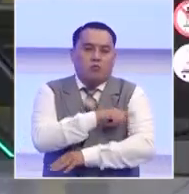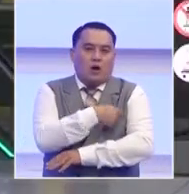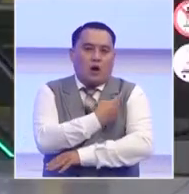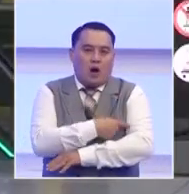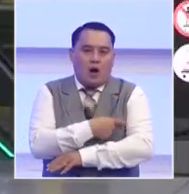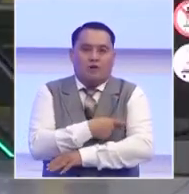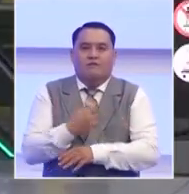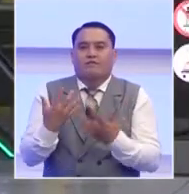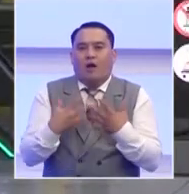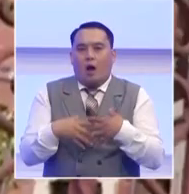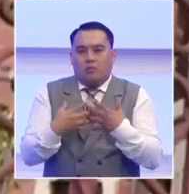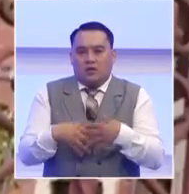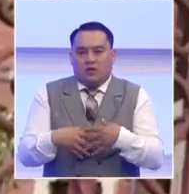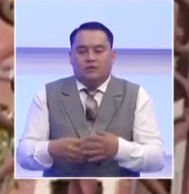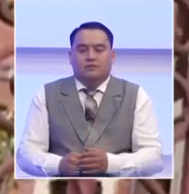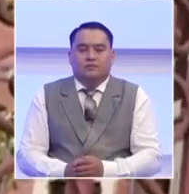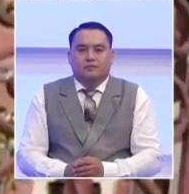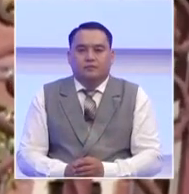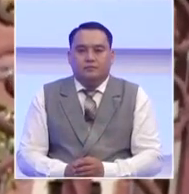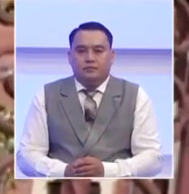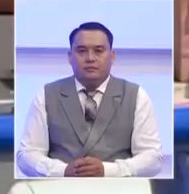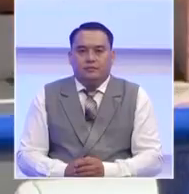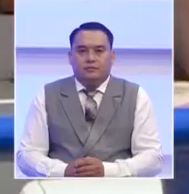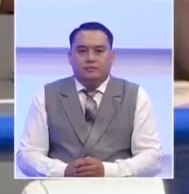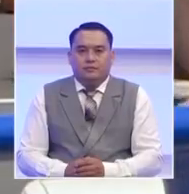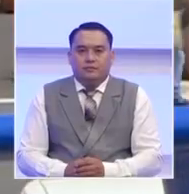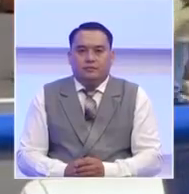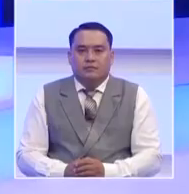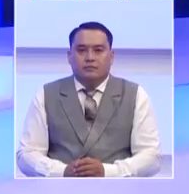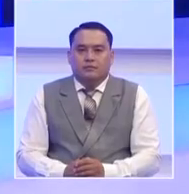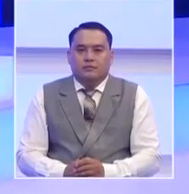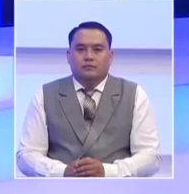больницах в Бильбао и на фабрике в Тарагоне в Каталонии.